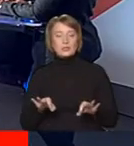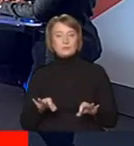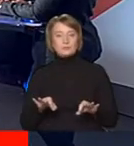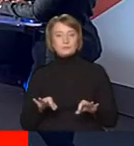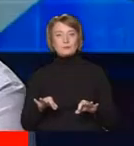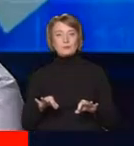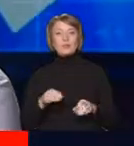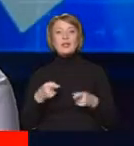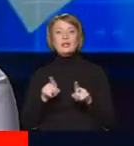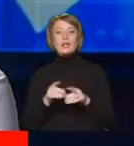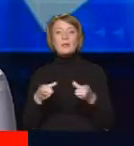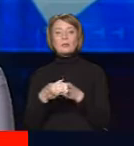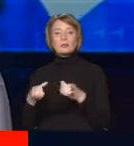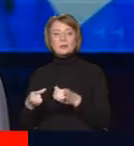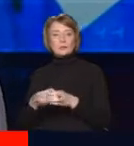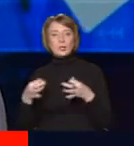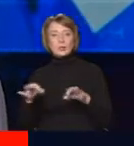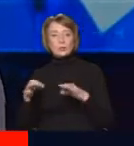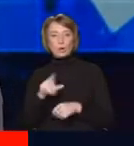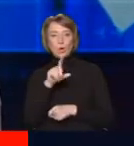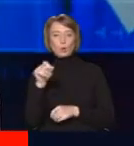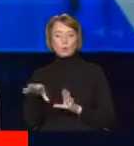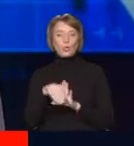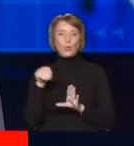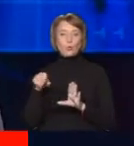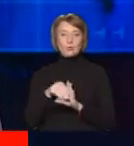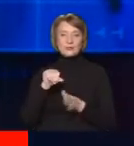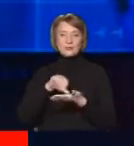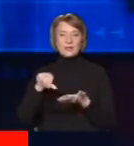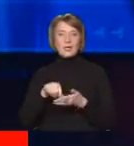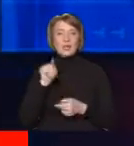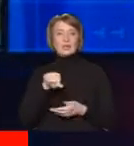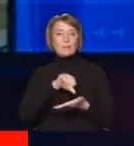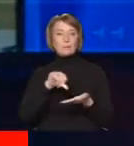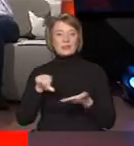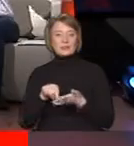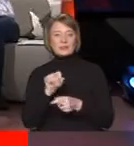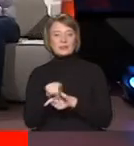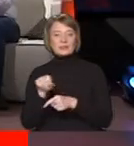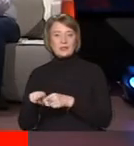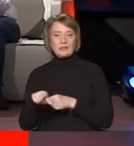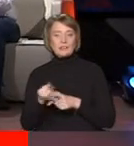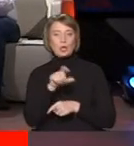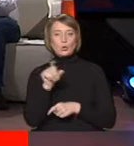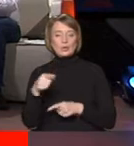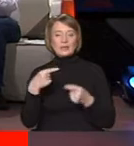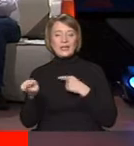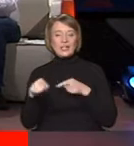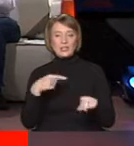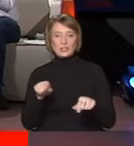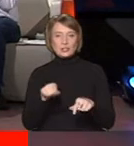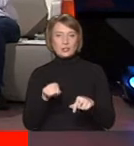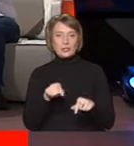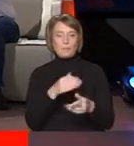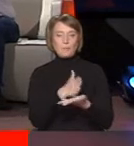Це питання представницької демократії. Тобто так побудована представницька демократія, що люди обирають певних представників, а потім ці представники вже ставлять тих чи інших людей на ті чи інші посади. І тут же ж питання,